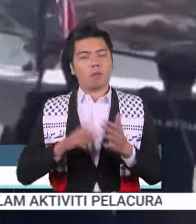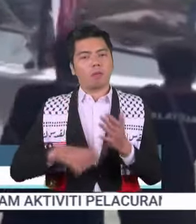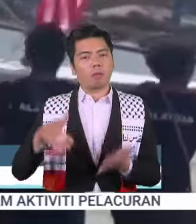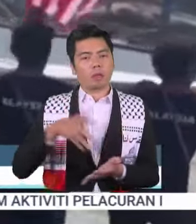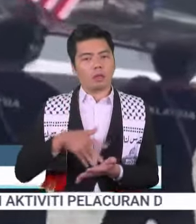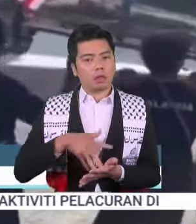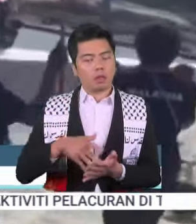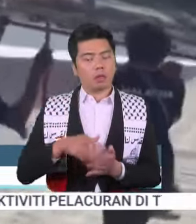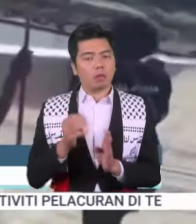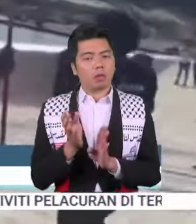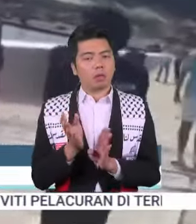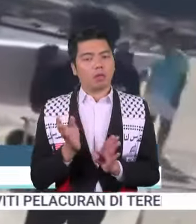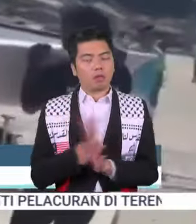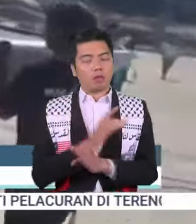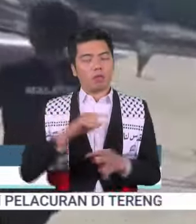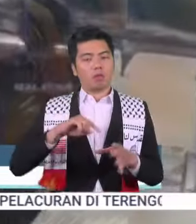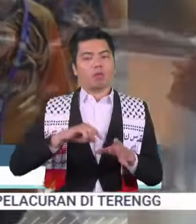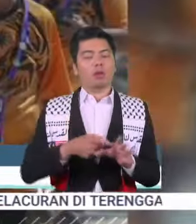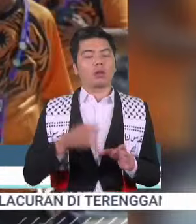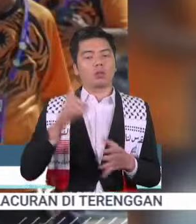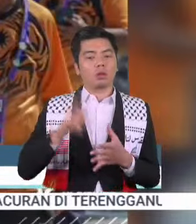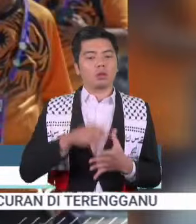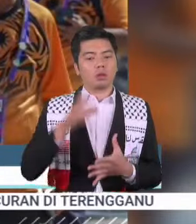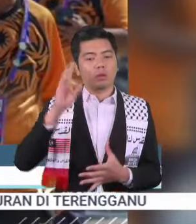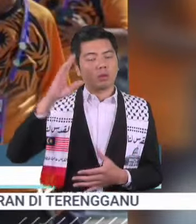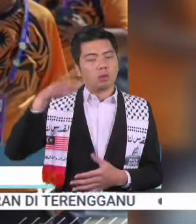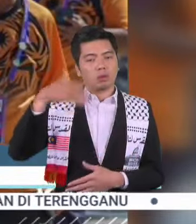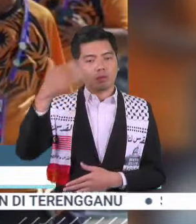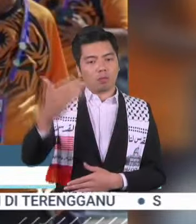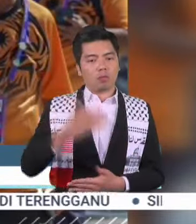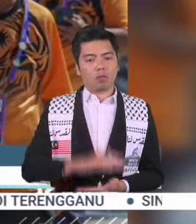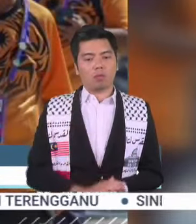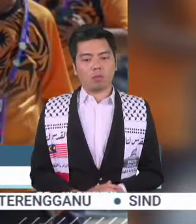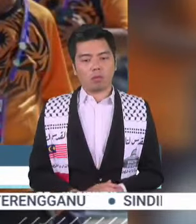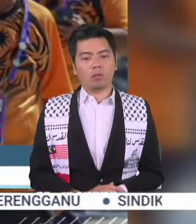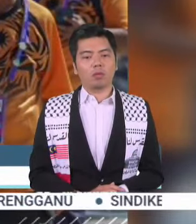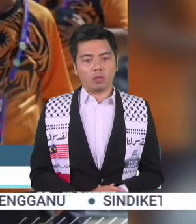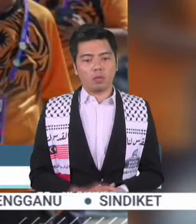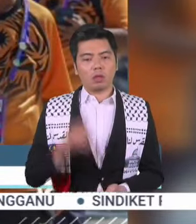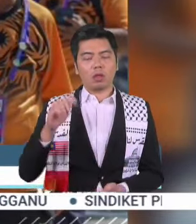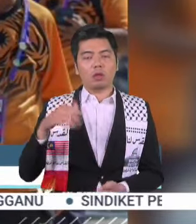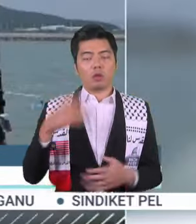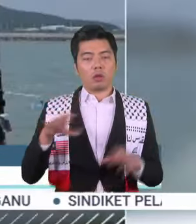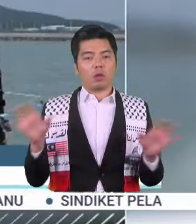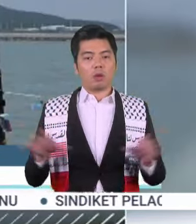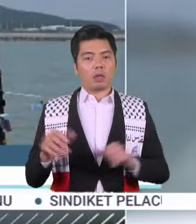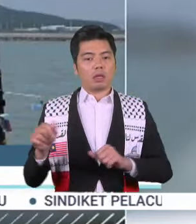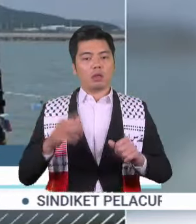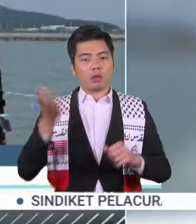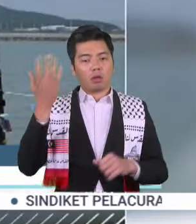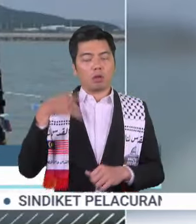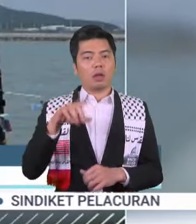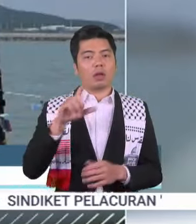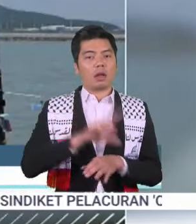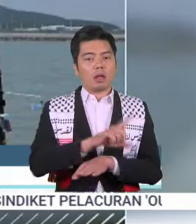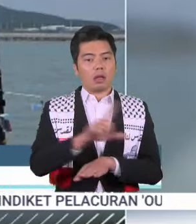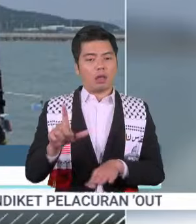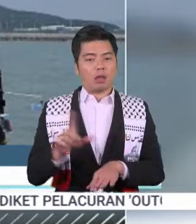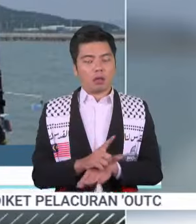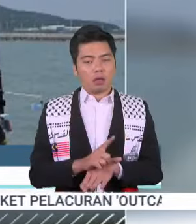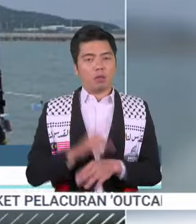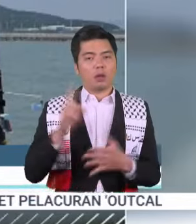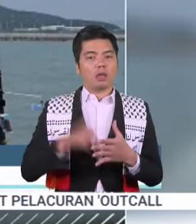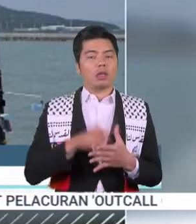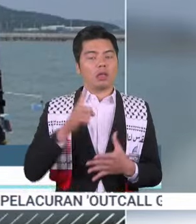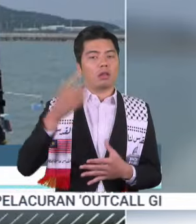sebelum beraksi di Paris Julai depan. Anak kelahiran Johor itu kini giat menjalani latihan di Langkawi sejak melaporkan diri pada 1 Januari